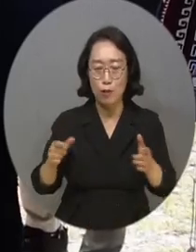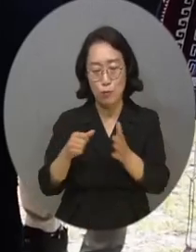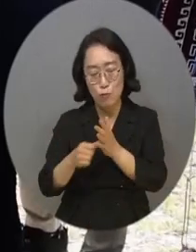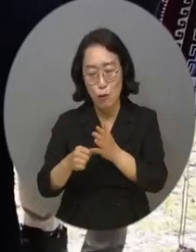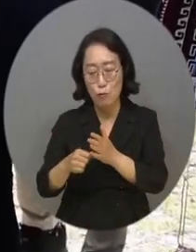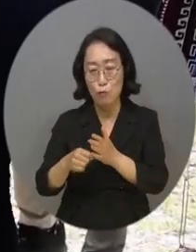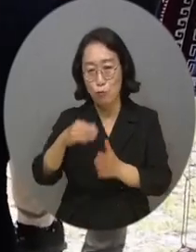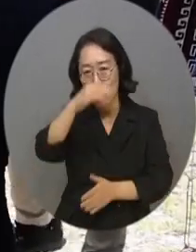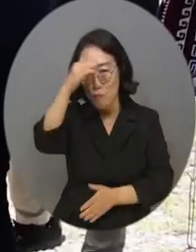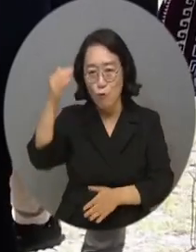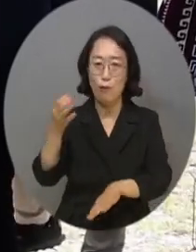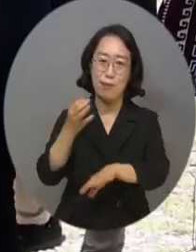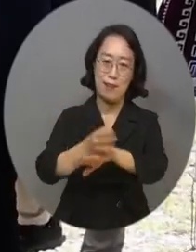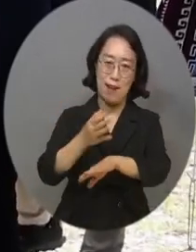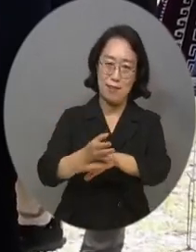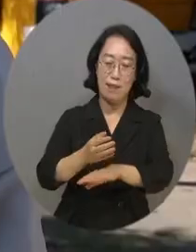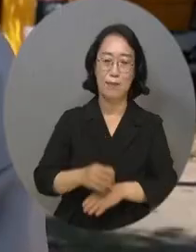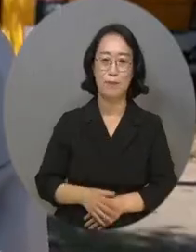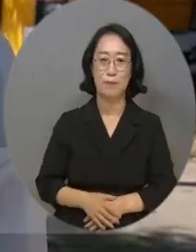문화를 나누었습니다.